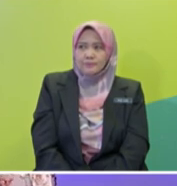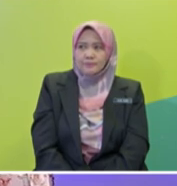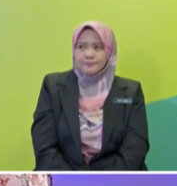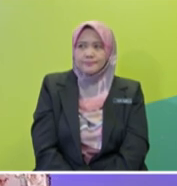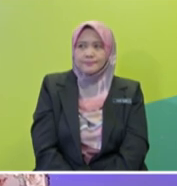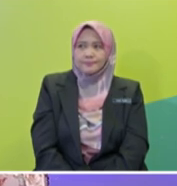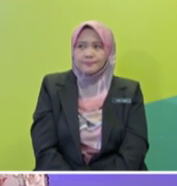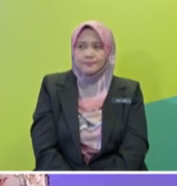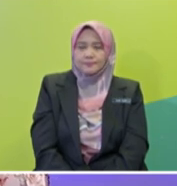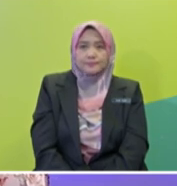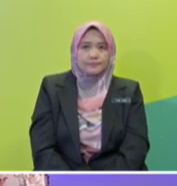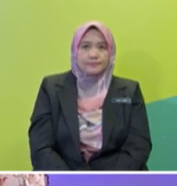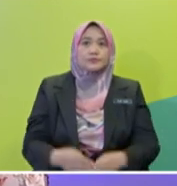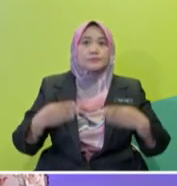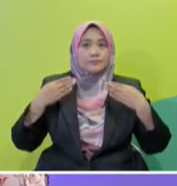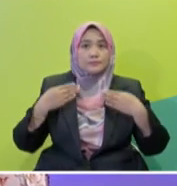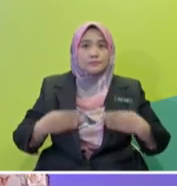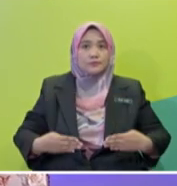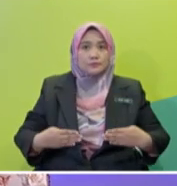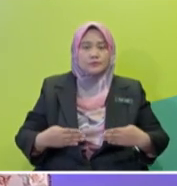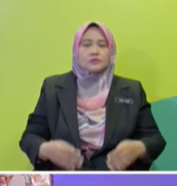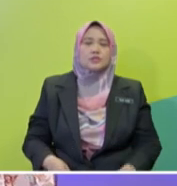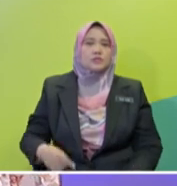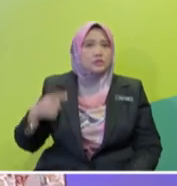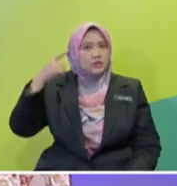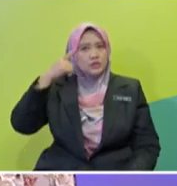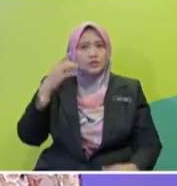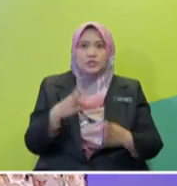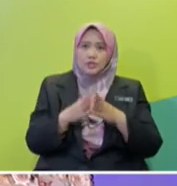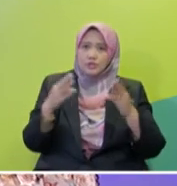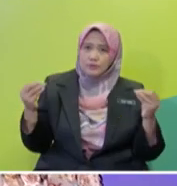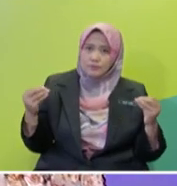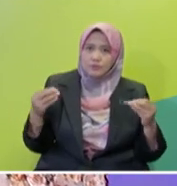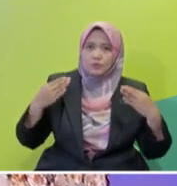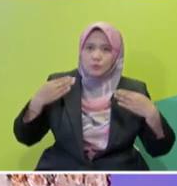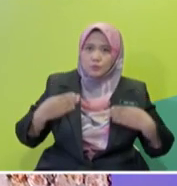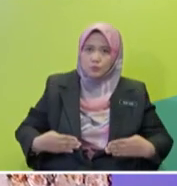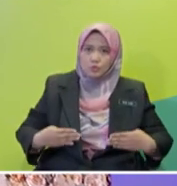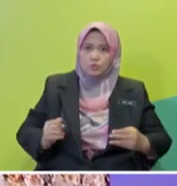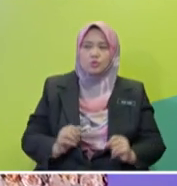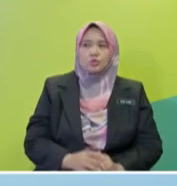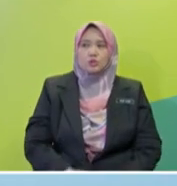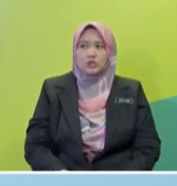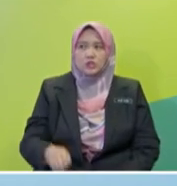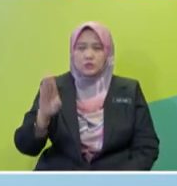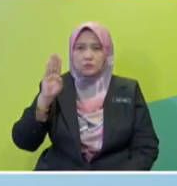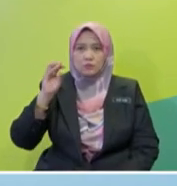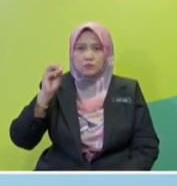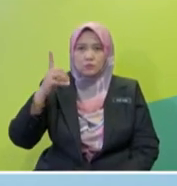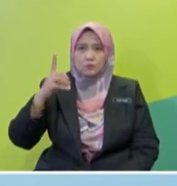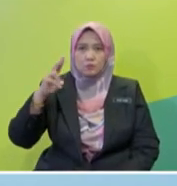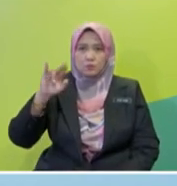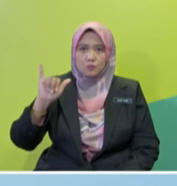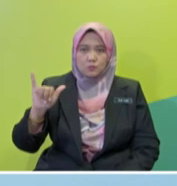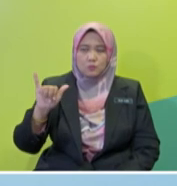adalah body bila kita sudah selesai bagian hit maka kita akan mencipta body blue bagian body oke